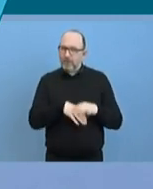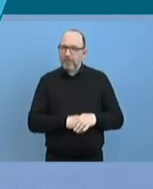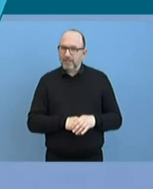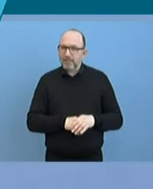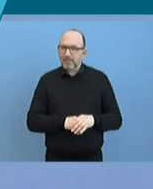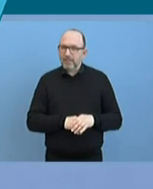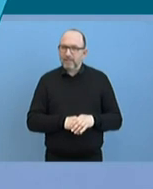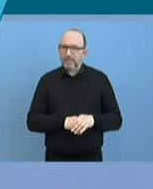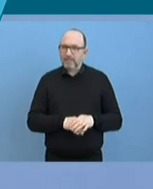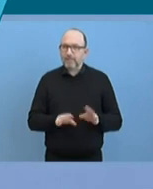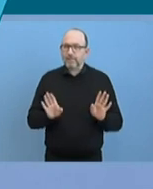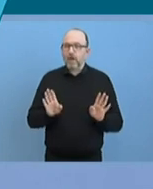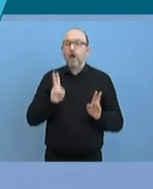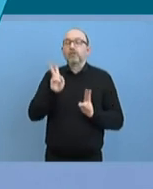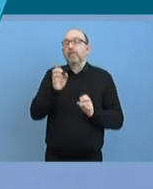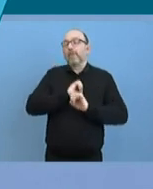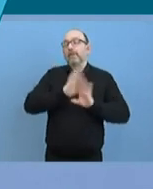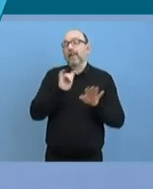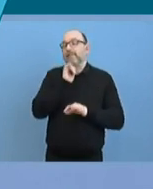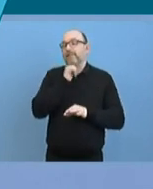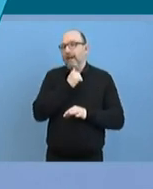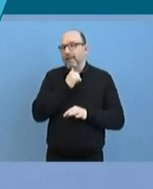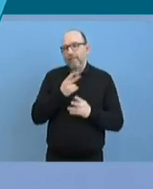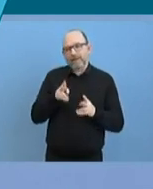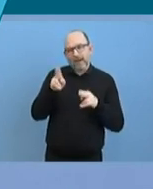Sonst haben Sie immer Nein gesagt, die Jahre. Ich bin ja auch schon ein Jahre hier.